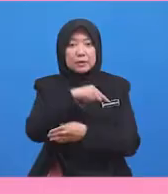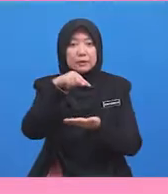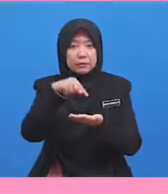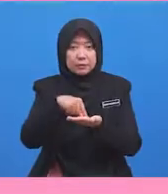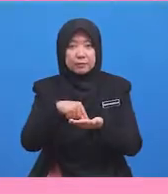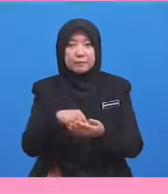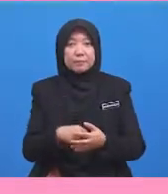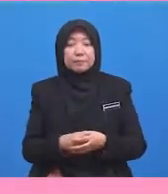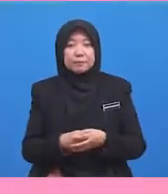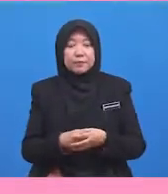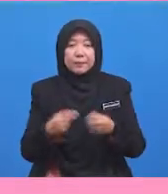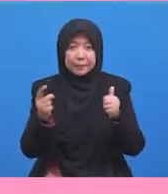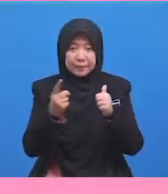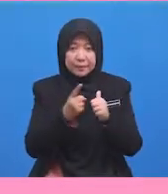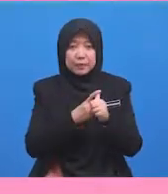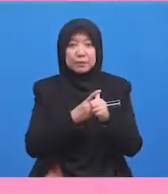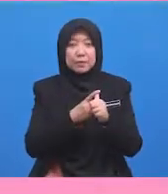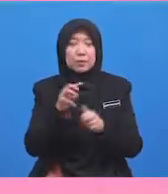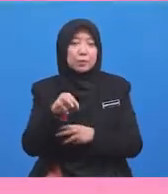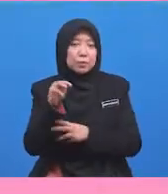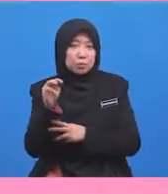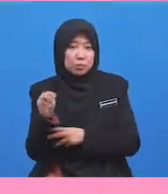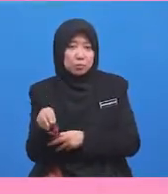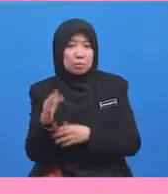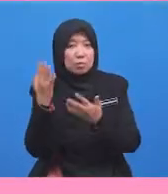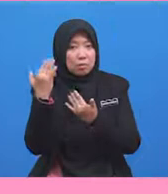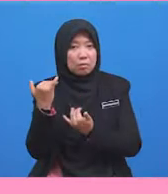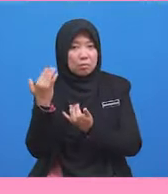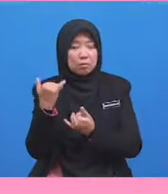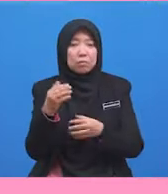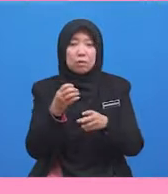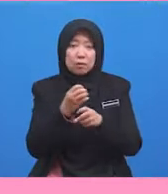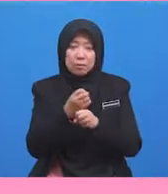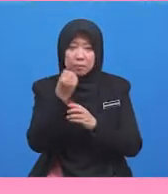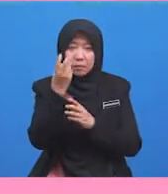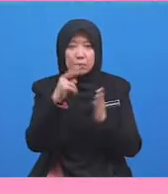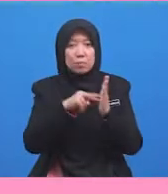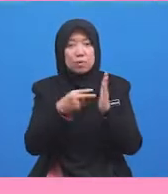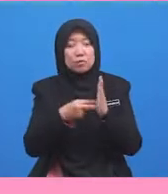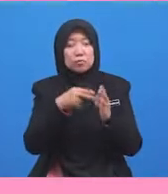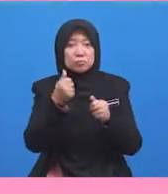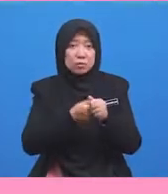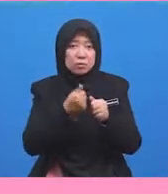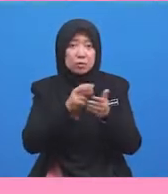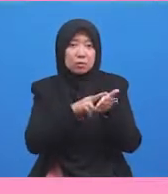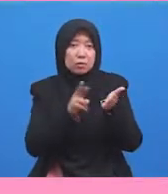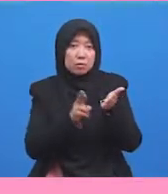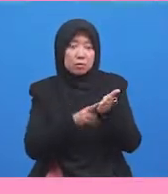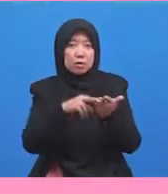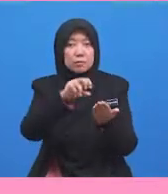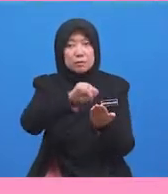ini pertama murid-murid diharapkan dapat menyampaikan maksud setiap perangkat saja